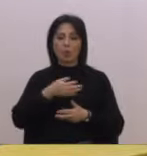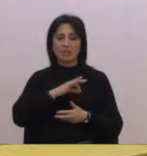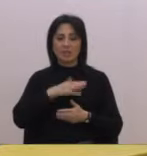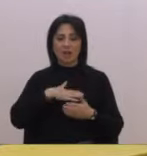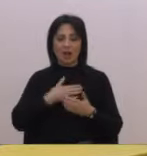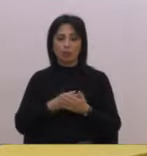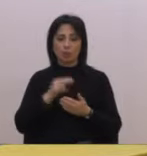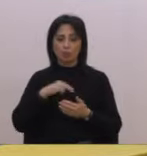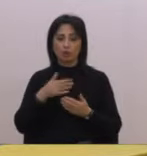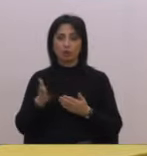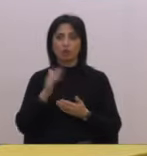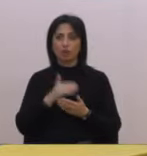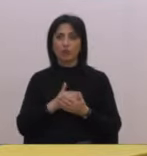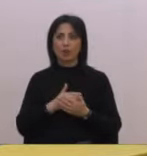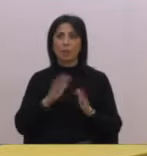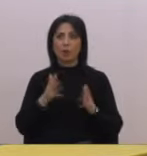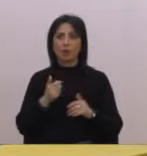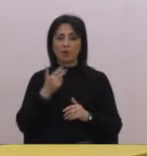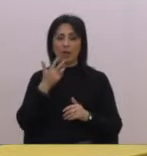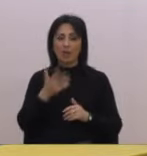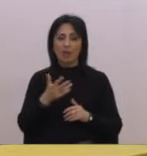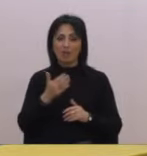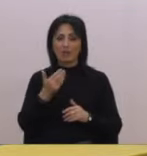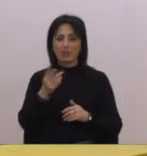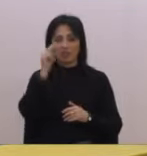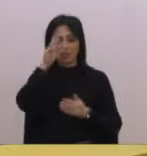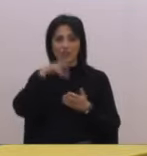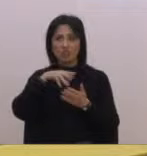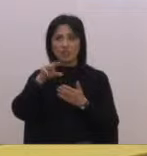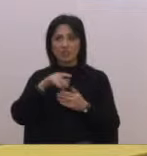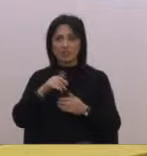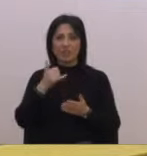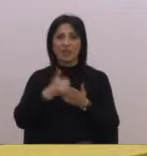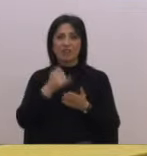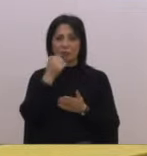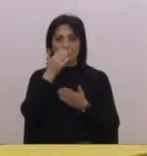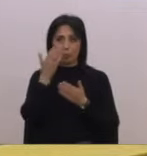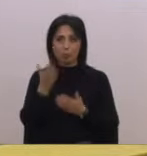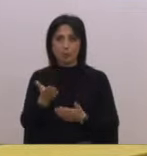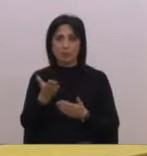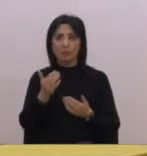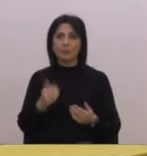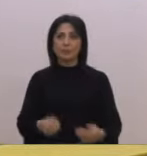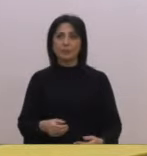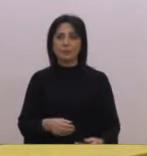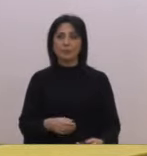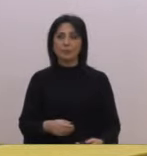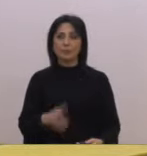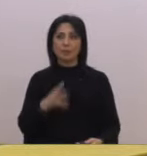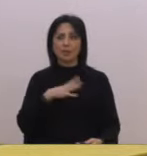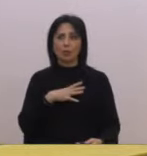აქტიური მუშაობის შედეგად მოხდა რამდენიმე სექტორის შესწავლა, ეს იყო ნავთობპროდუქტები, ეს იყო